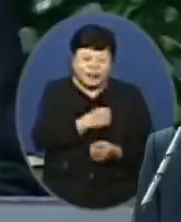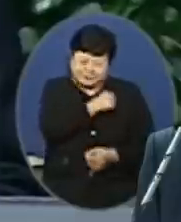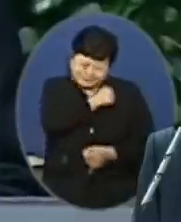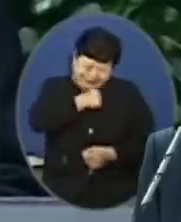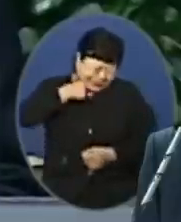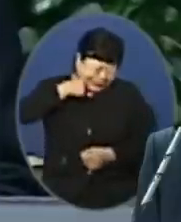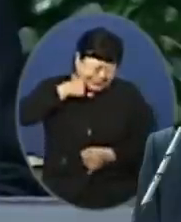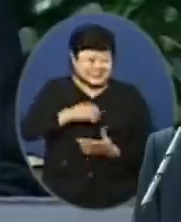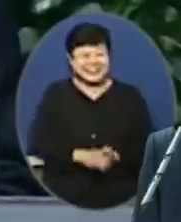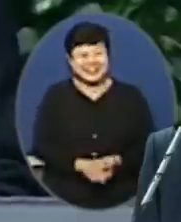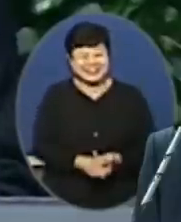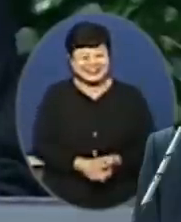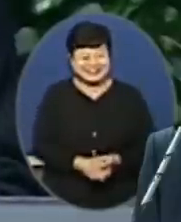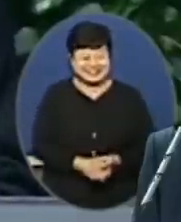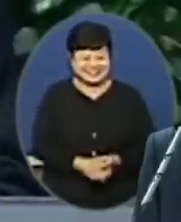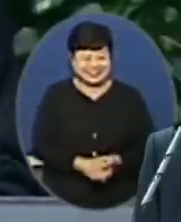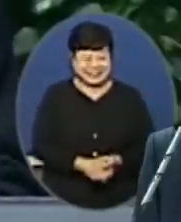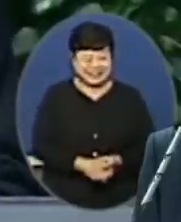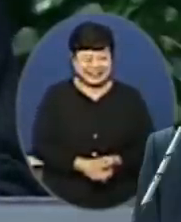그만치 맛있는 것이 없어요.